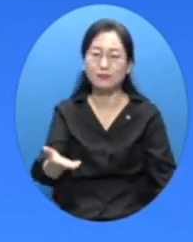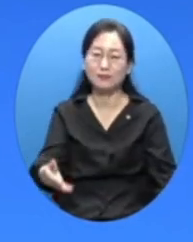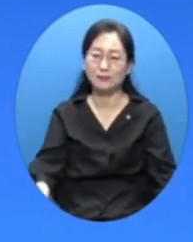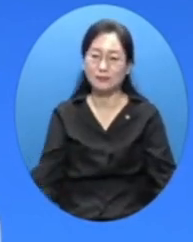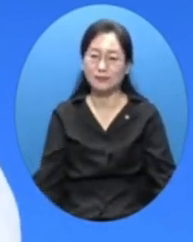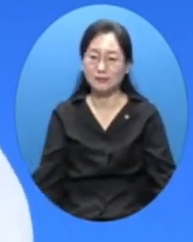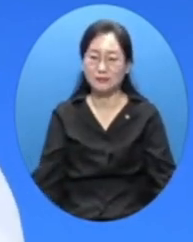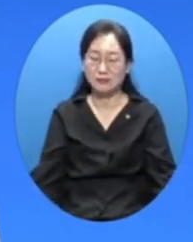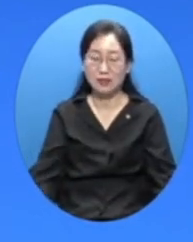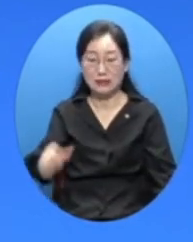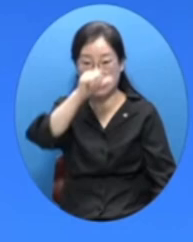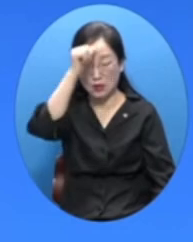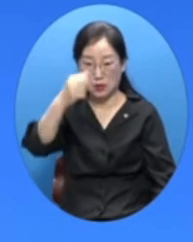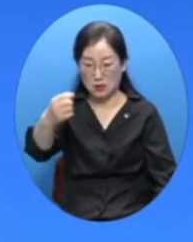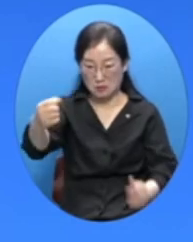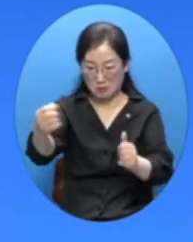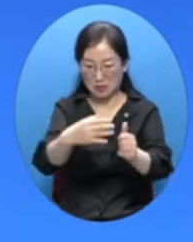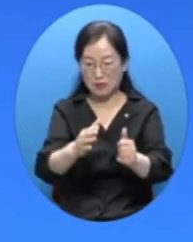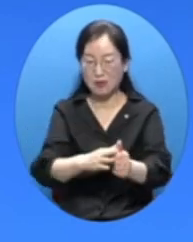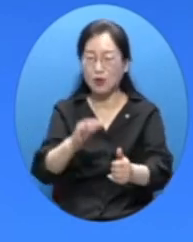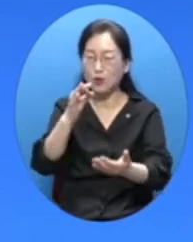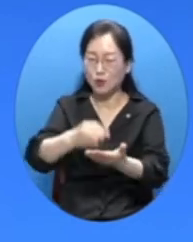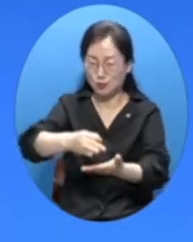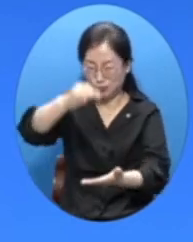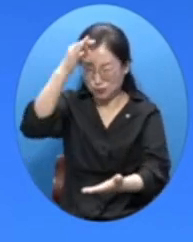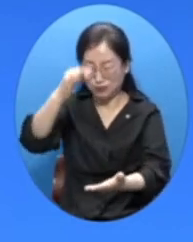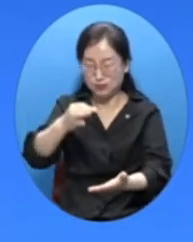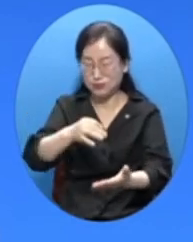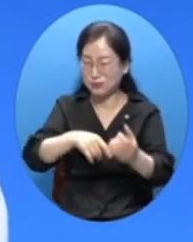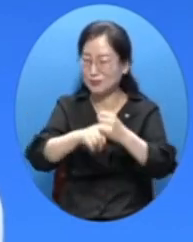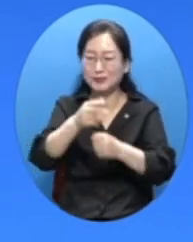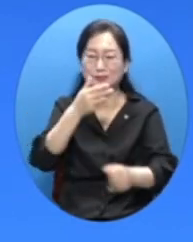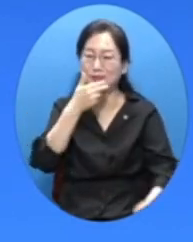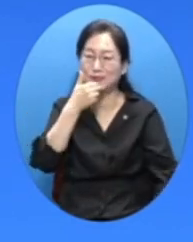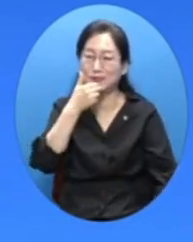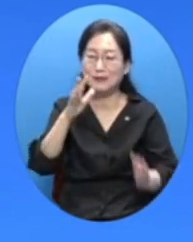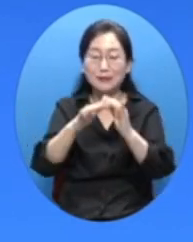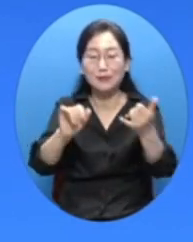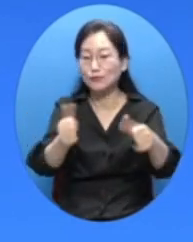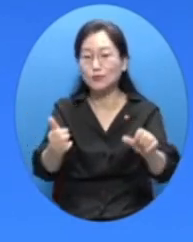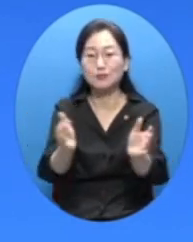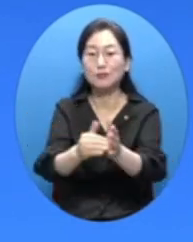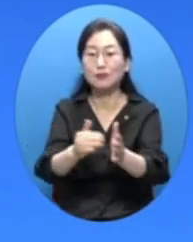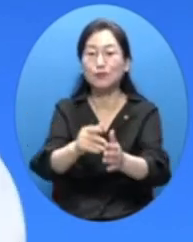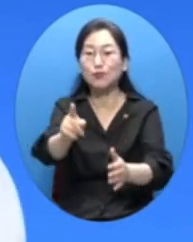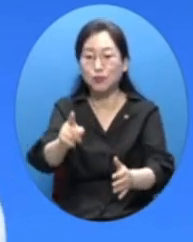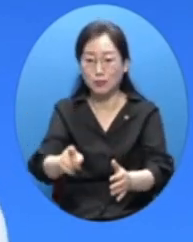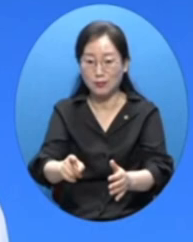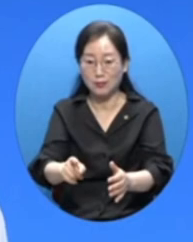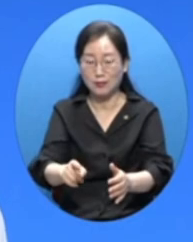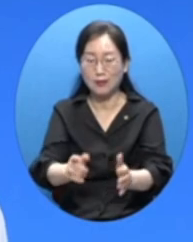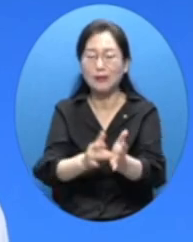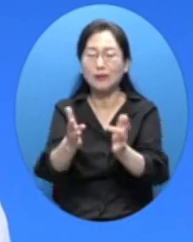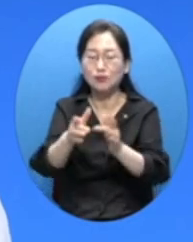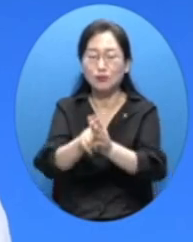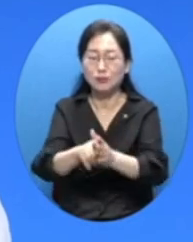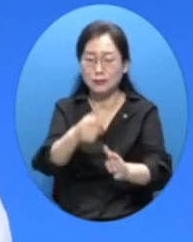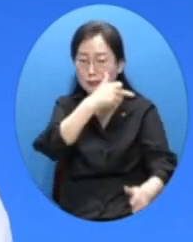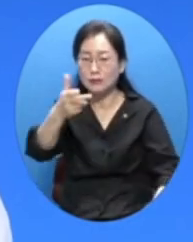그래서 그 얘기를 저한테 하시면서, 돈이 많아도 의미가 없고 사람이 죽으면 그만인데 예수님에게 얼마나 큰 복인지 모르겠다.